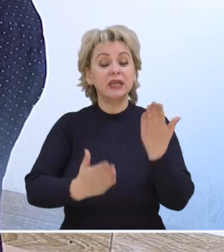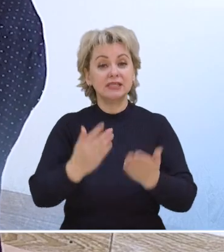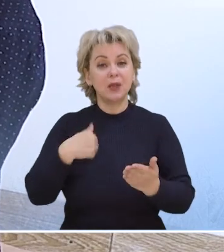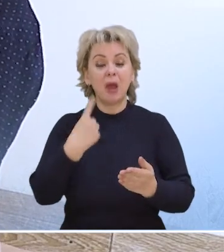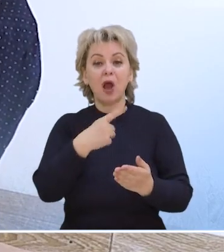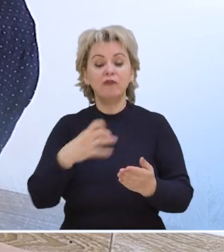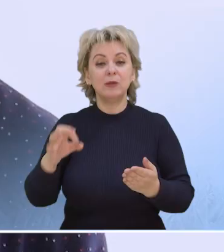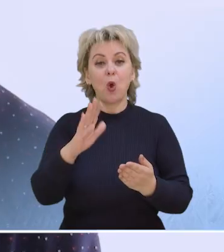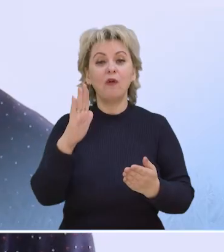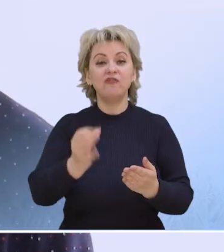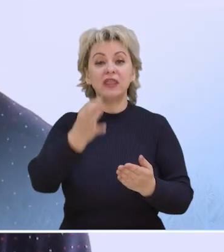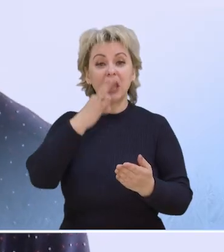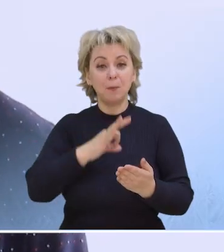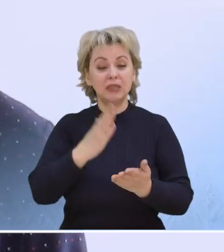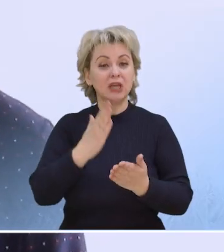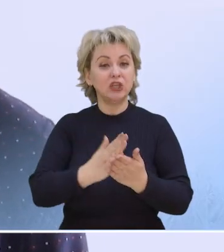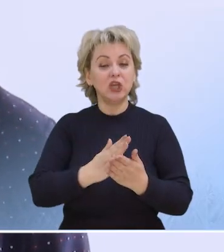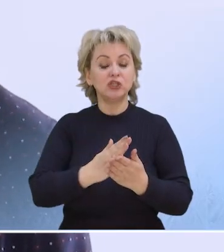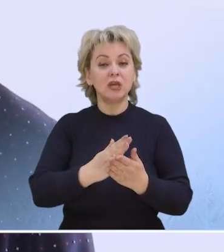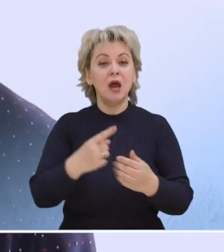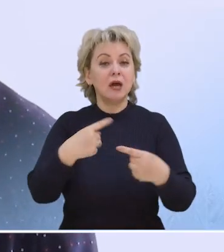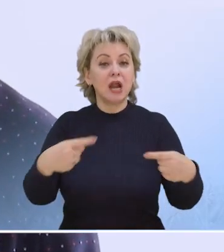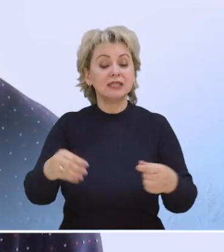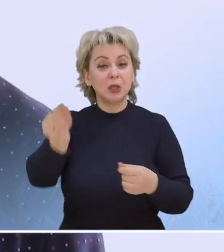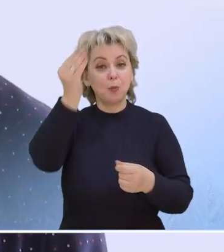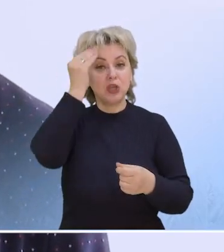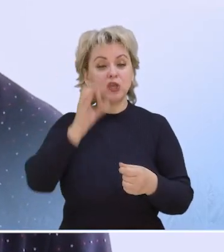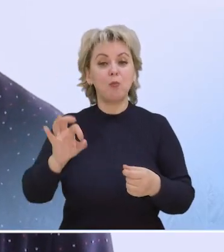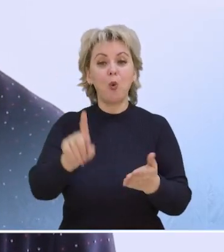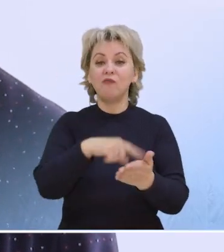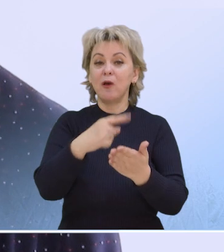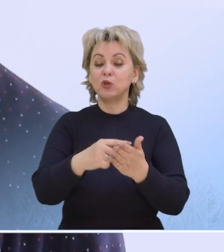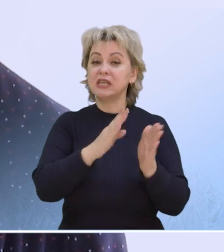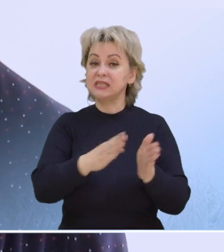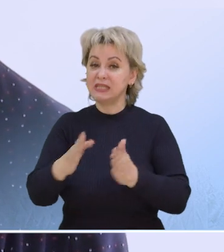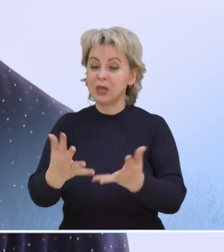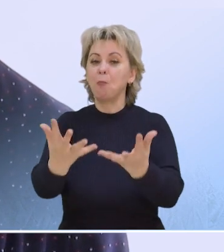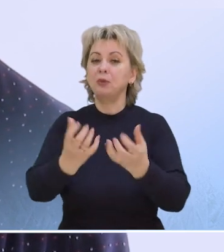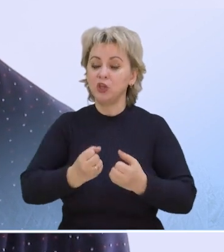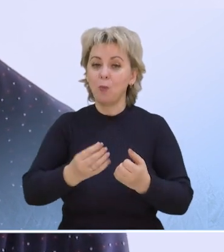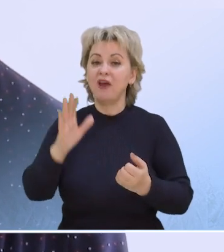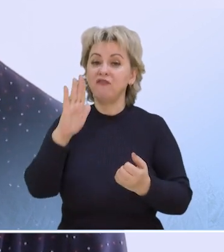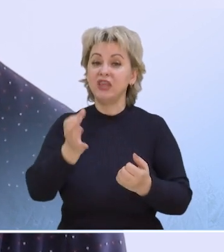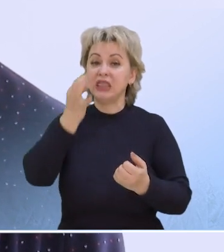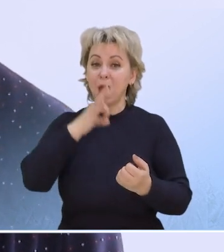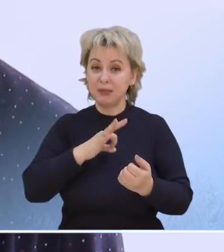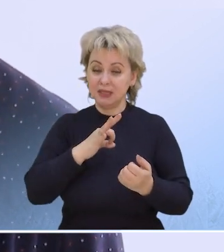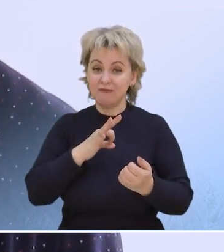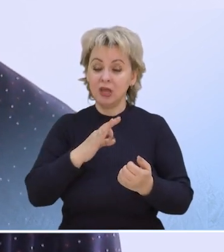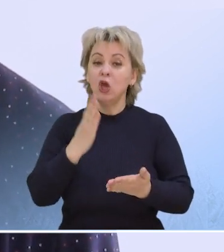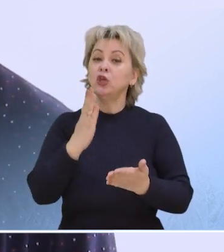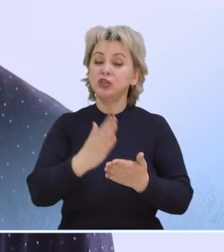если мы все-таки говорим о витаминах, есть совершенно противоположное мнение по поводу системного приема витаминов.